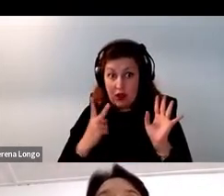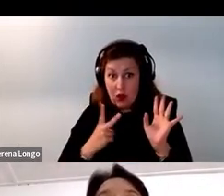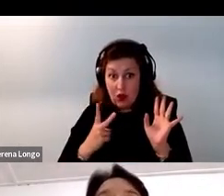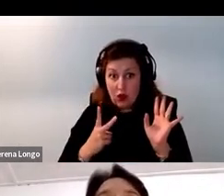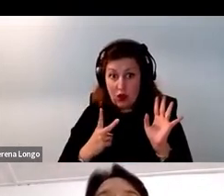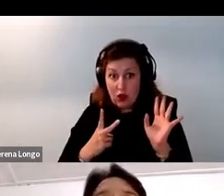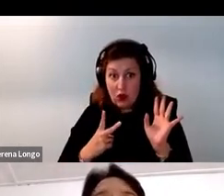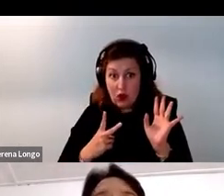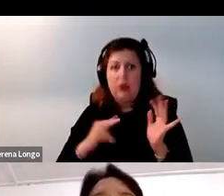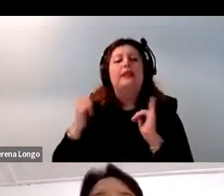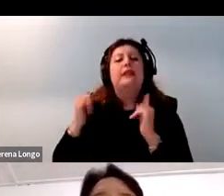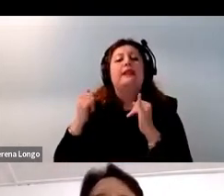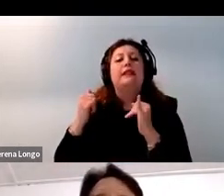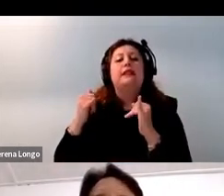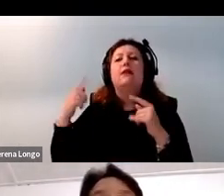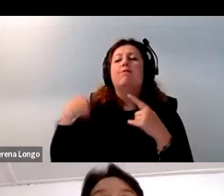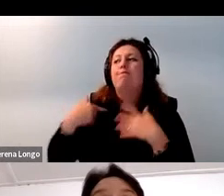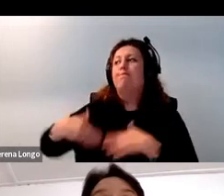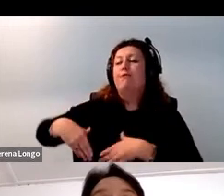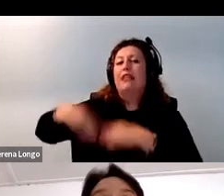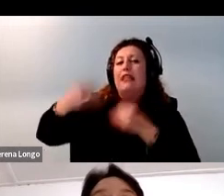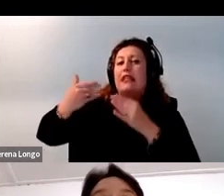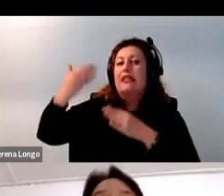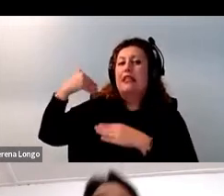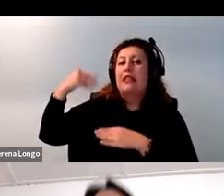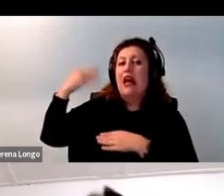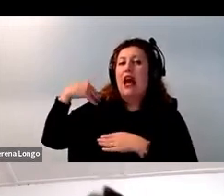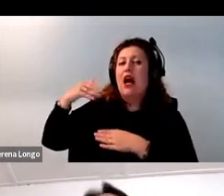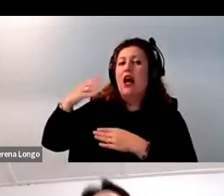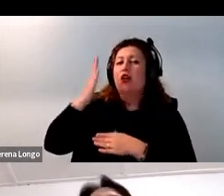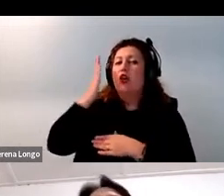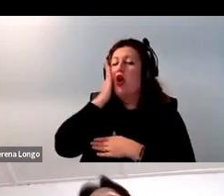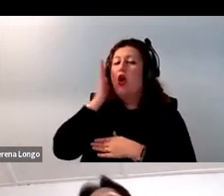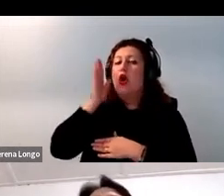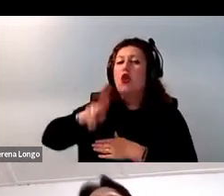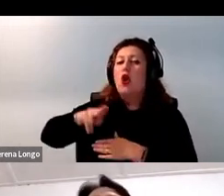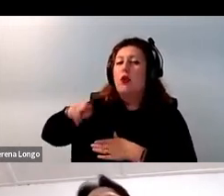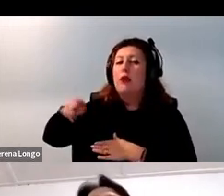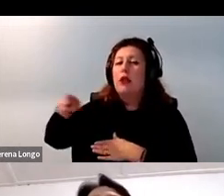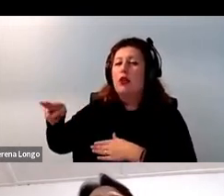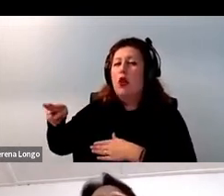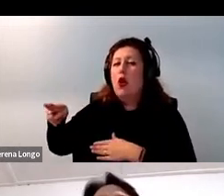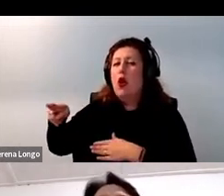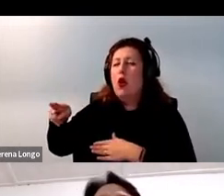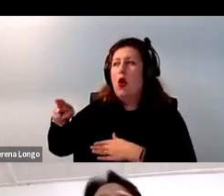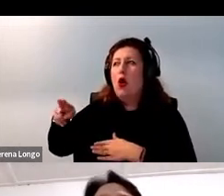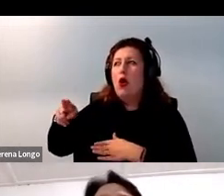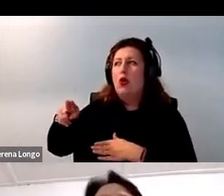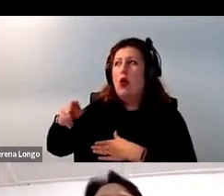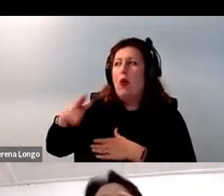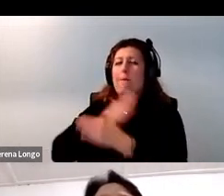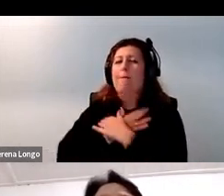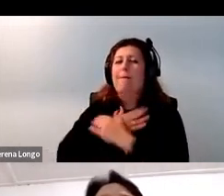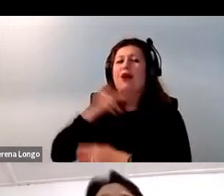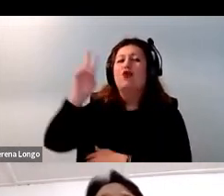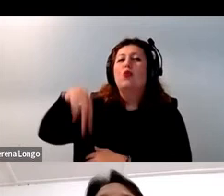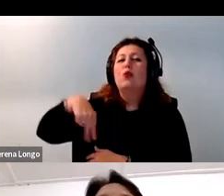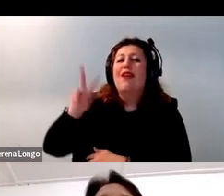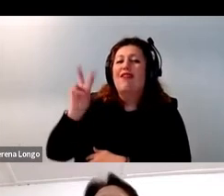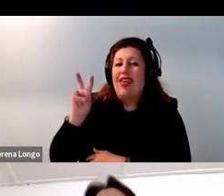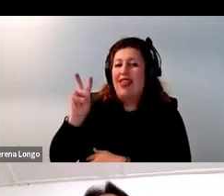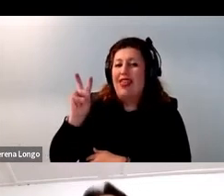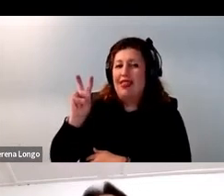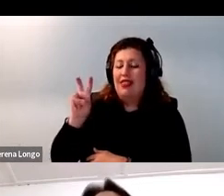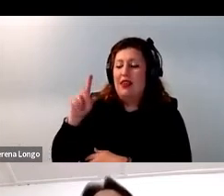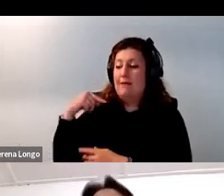Direi che abbiamo iniziato col dormitorio a maggio 2020. È